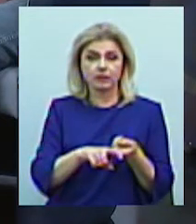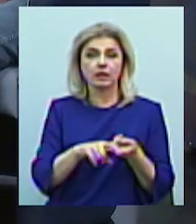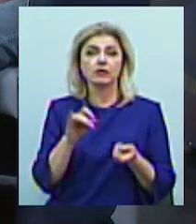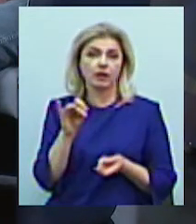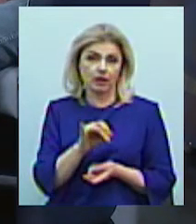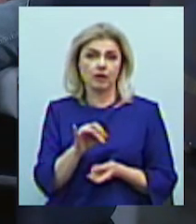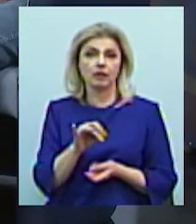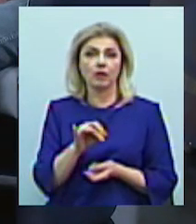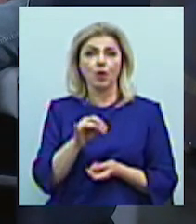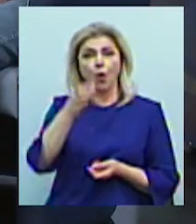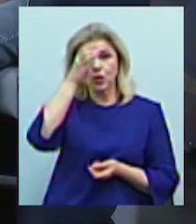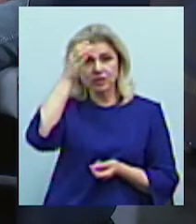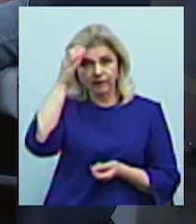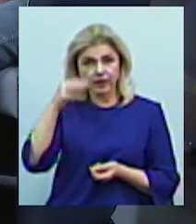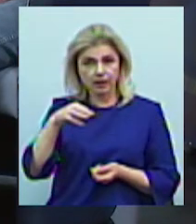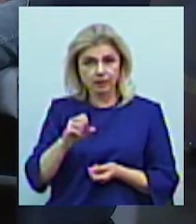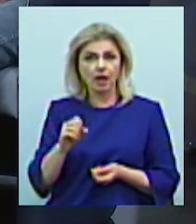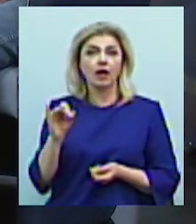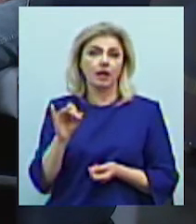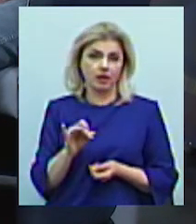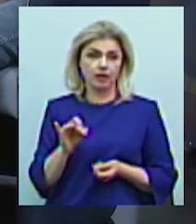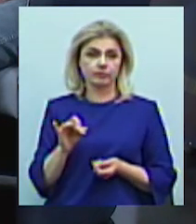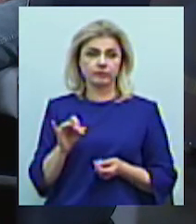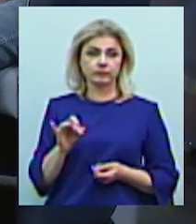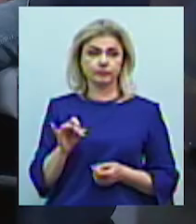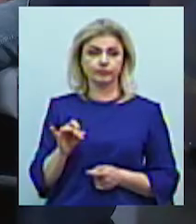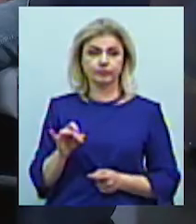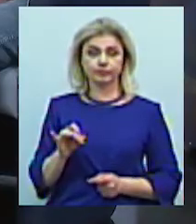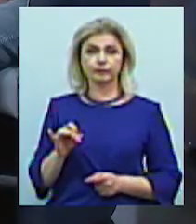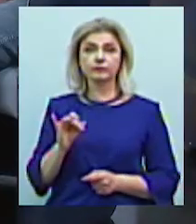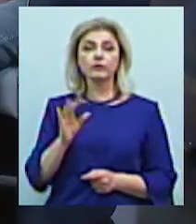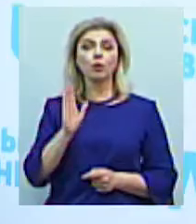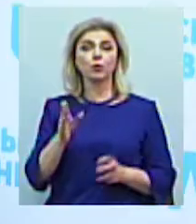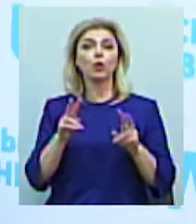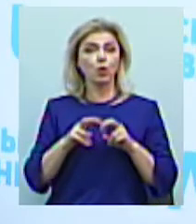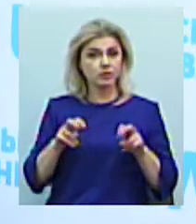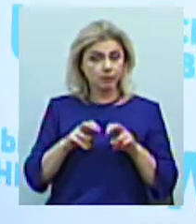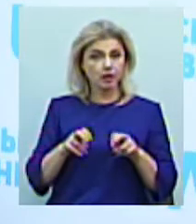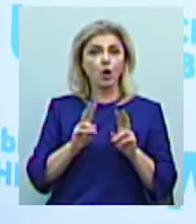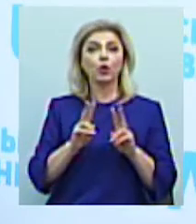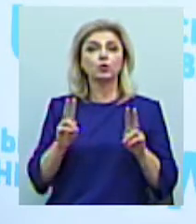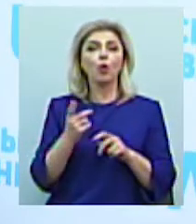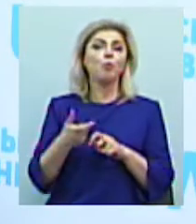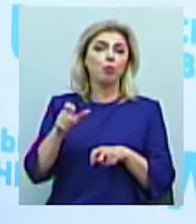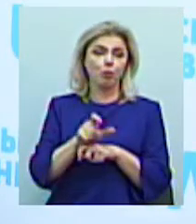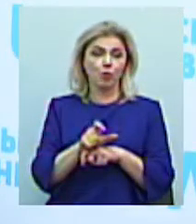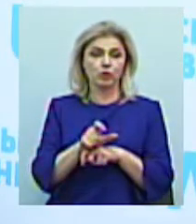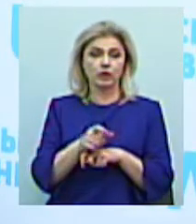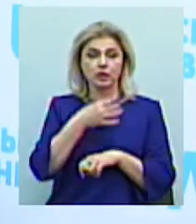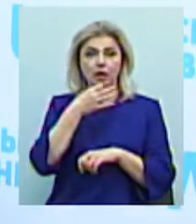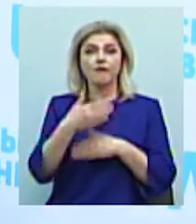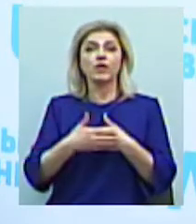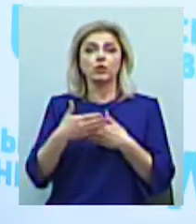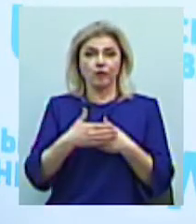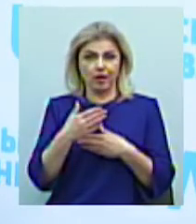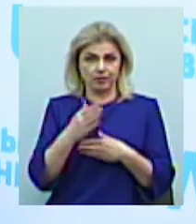і освіта причетна, і звичайно, що будуть розбиратись, хто більш за все